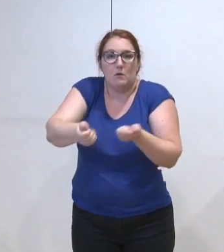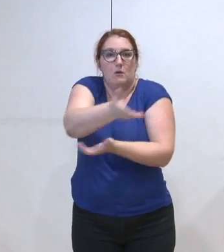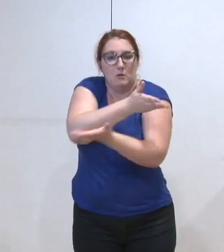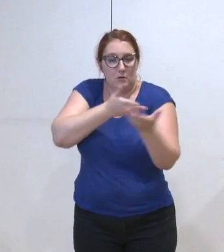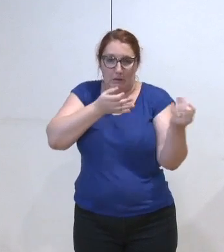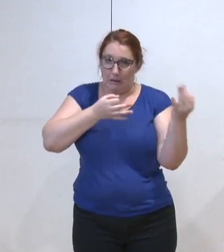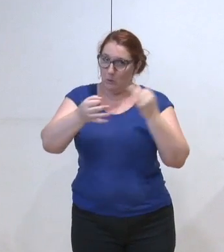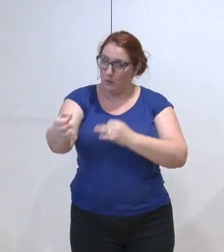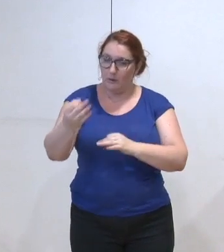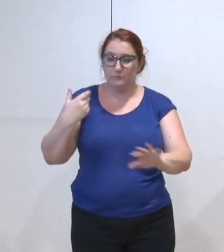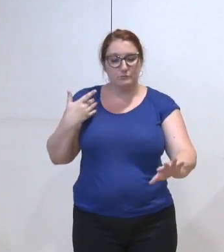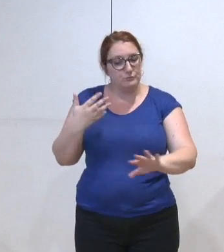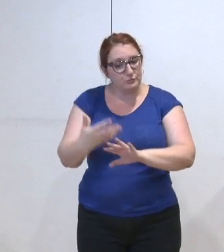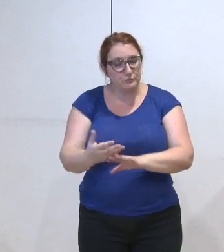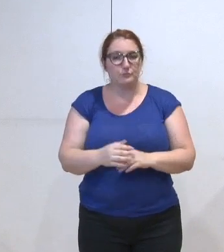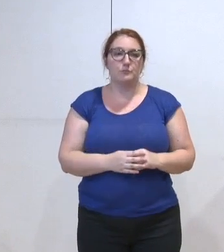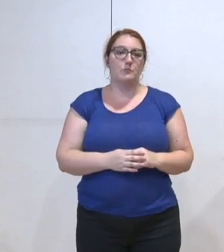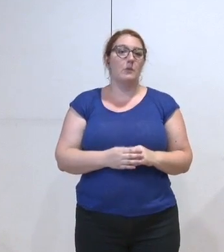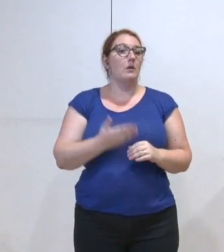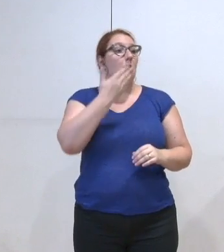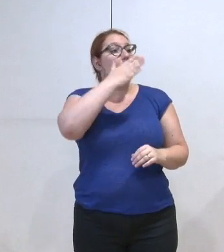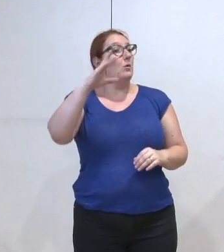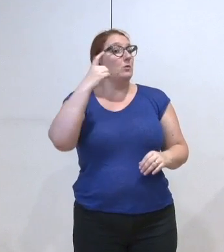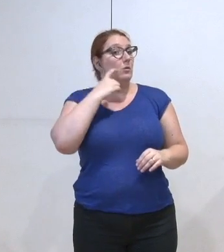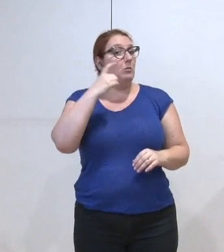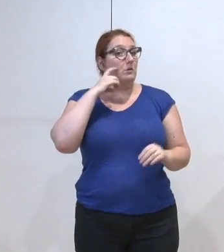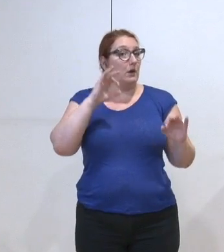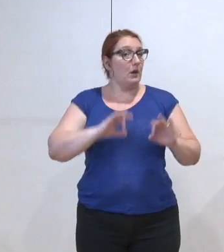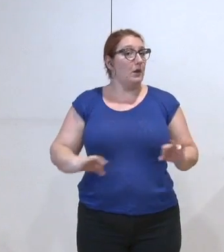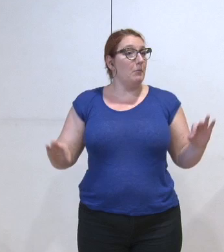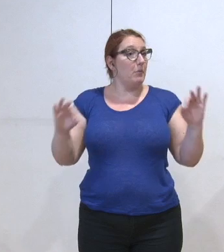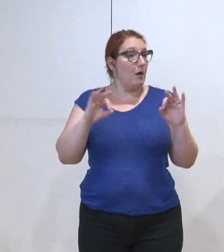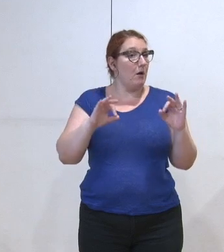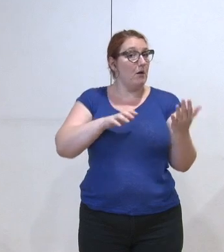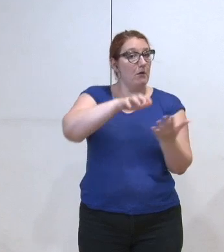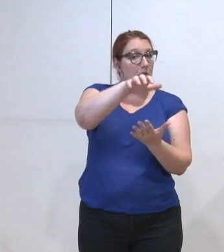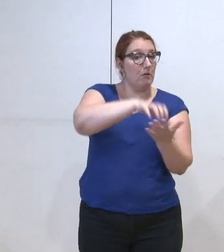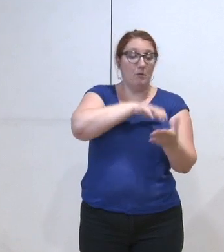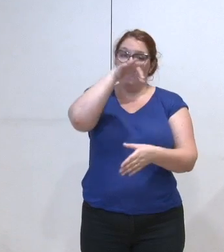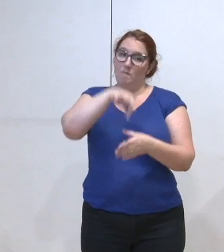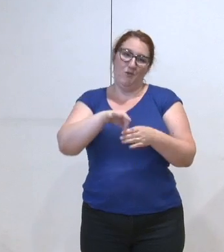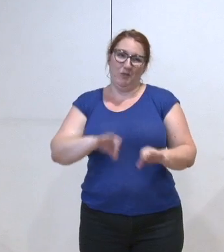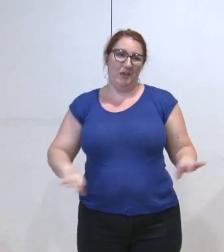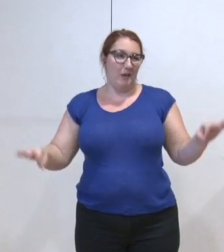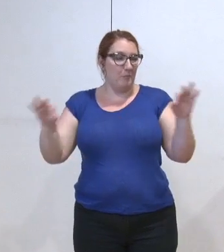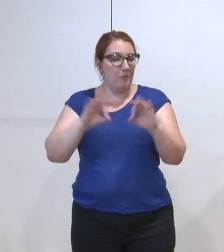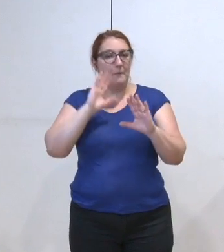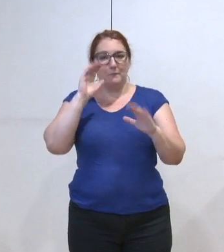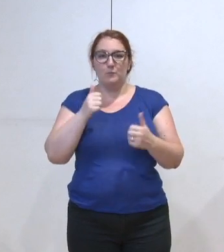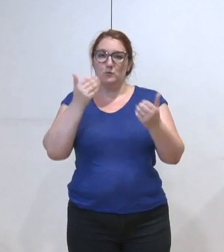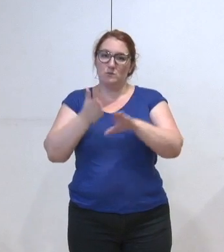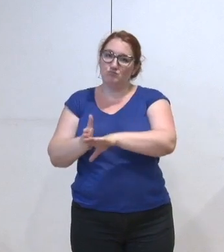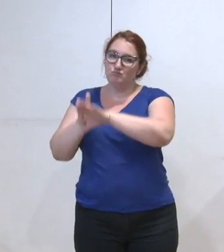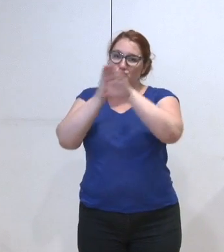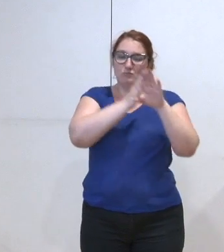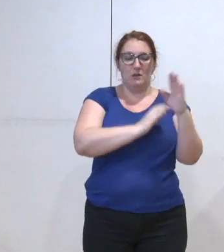préfecture s'il n a pas d'autres commentaires donc ce rendu acte n'appelant pas un vote nous passons à la délibération